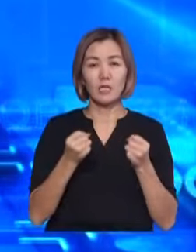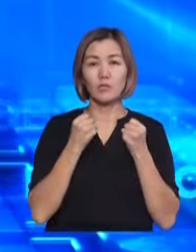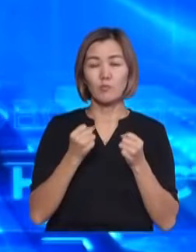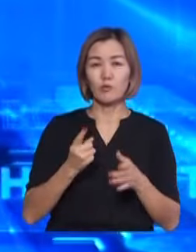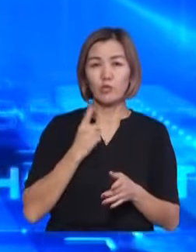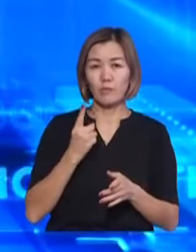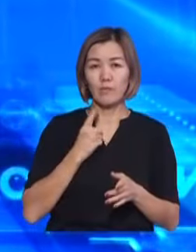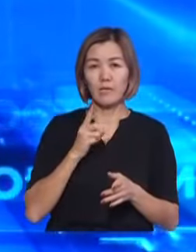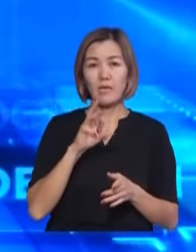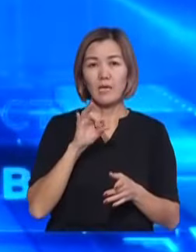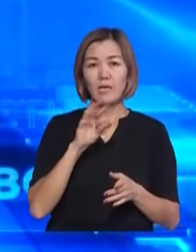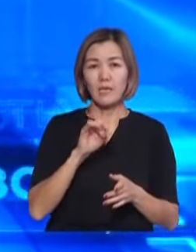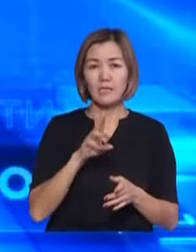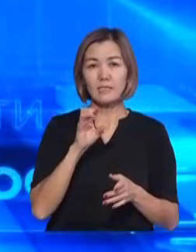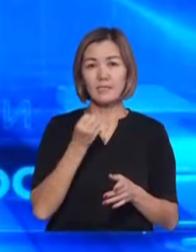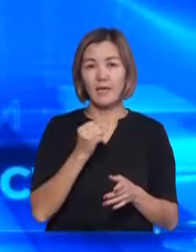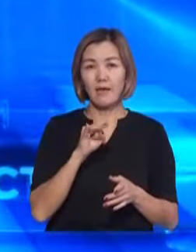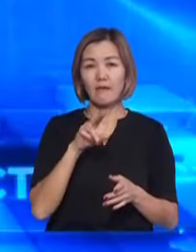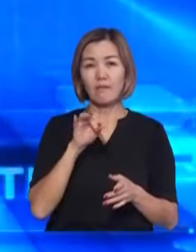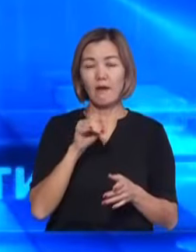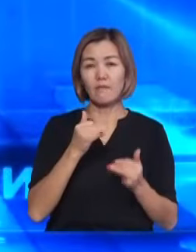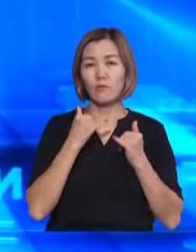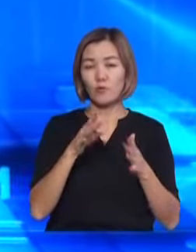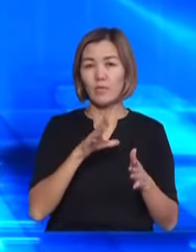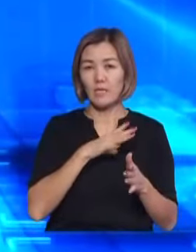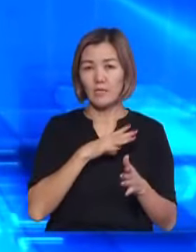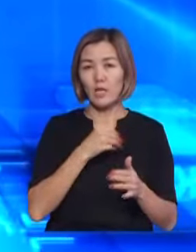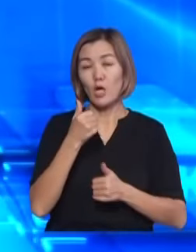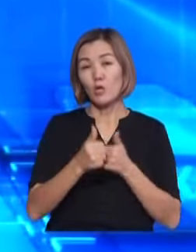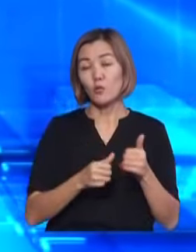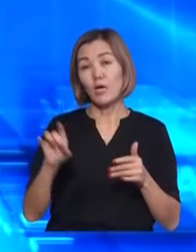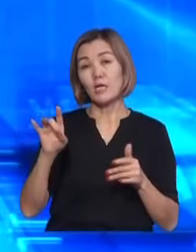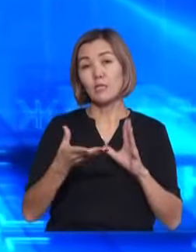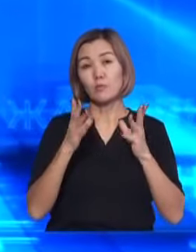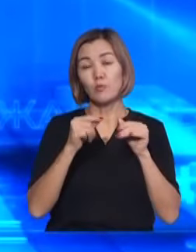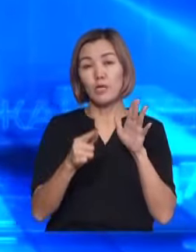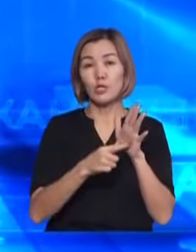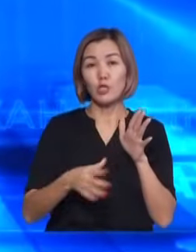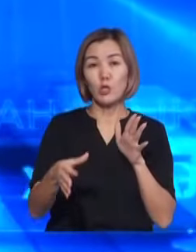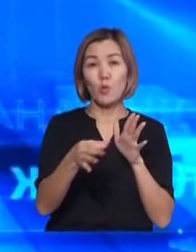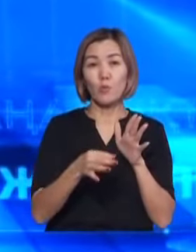халықаралық дәрежедегі спорт шебері Еркін Сайдақовтың құрметіне арналды. Додаға республиканың 7